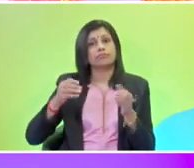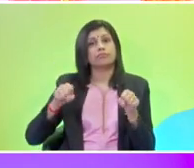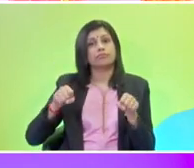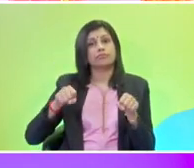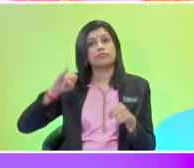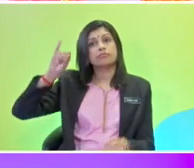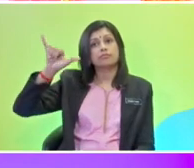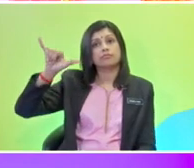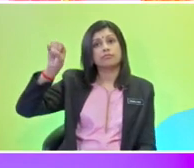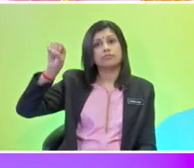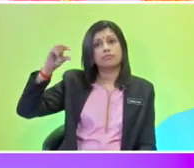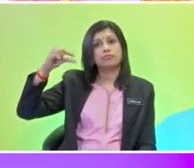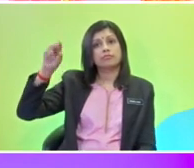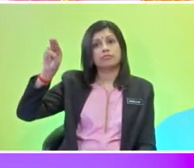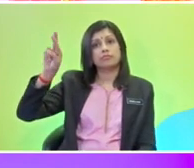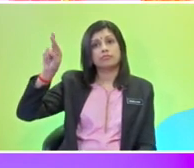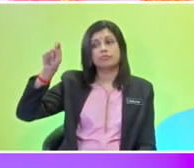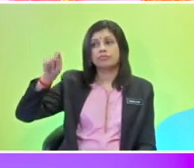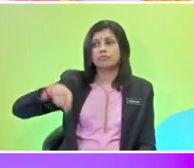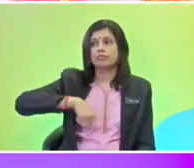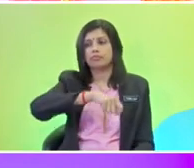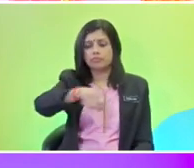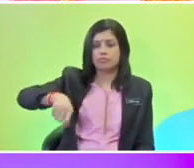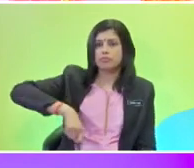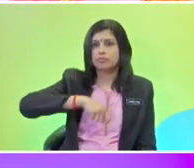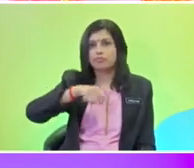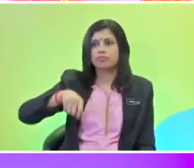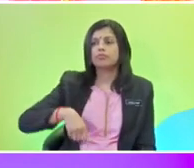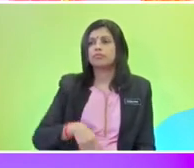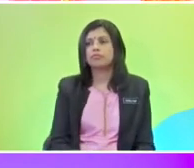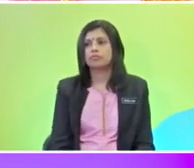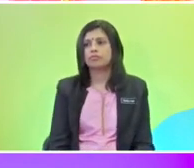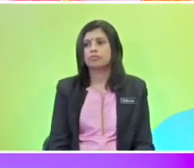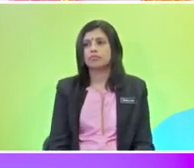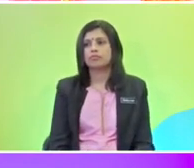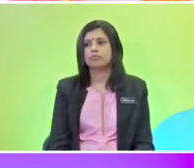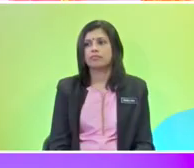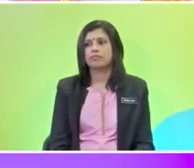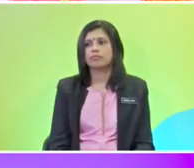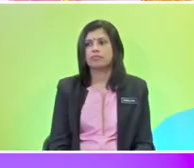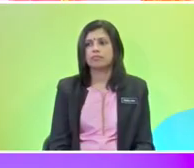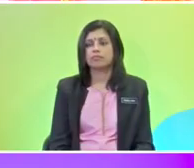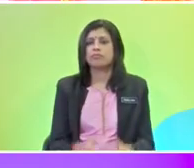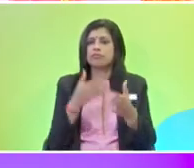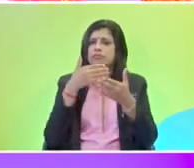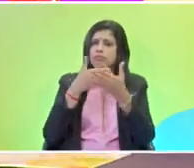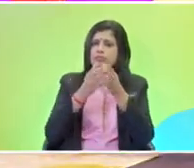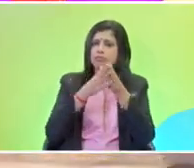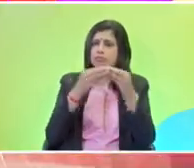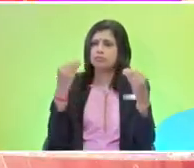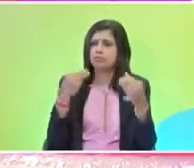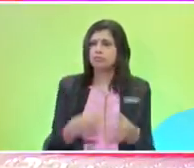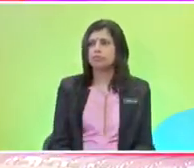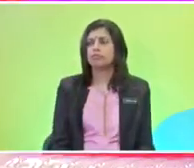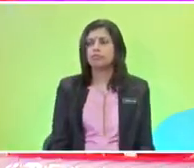yogurt, tuang sahaja. Okey, tuang cikgu eh? Ya, tuang sahaja. Tuang sampai habis? Cikgu habiskan aja.